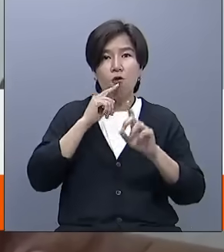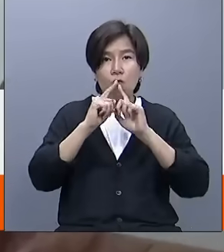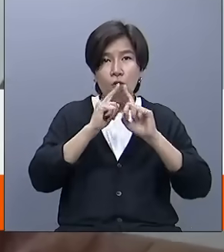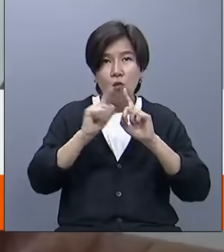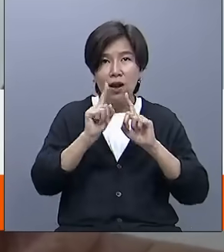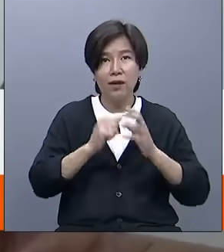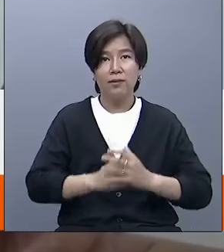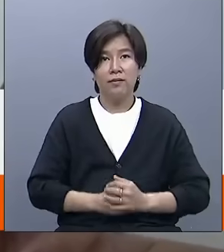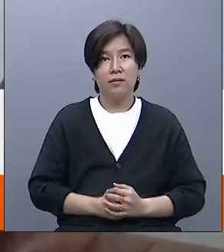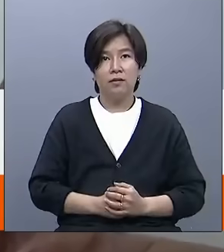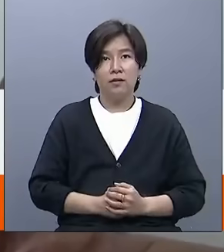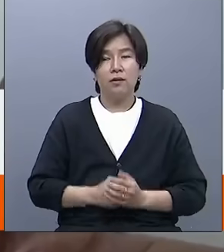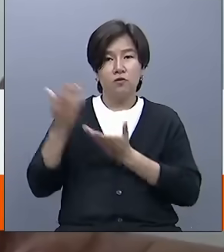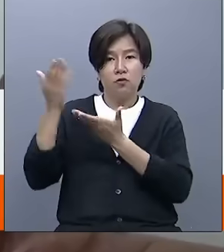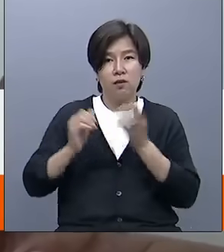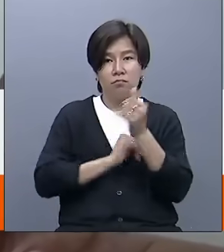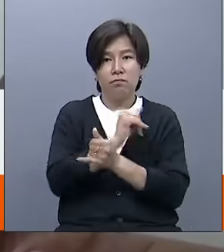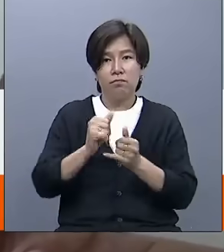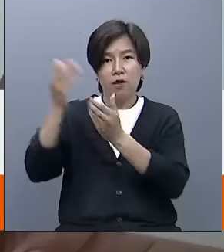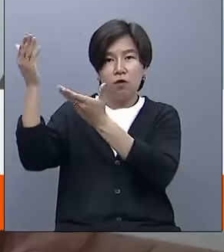ะมีการให้การต้อนรับท่านที่สน